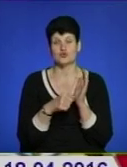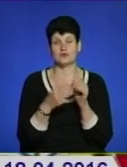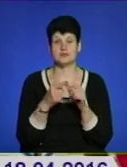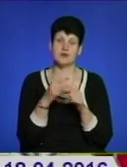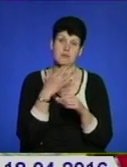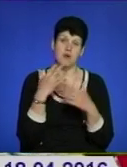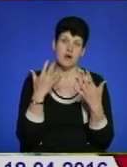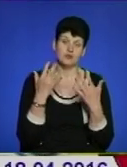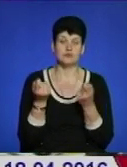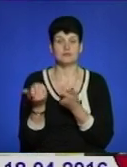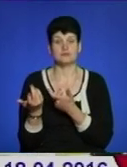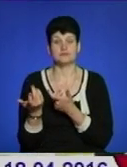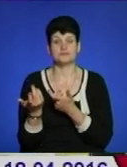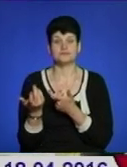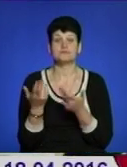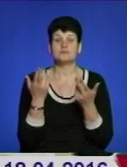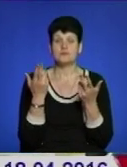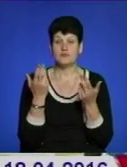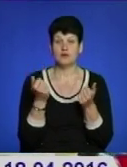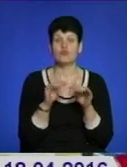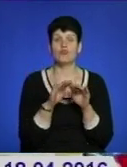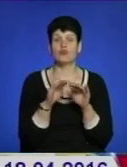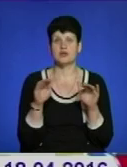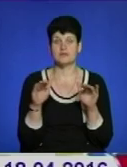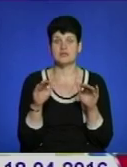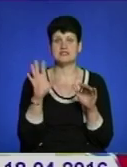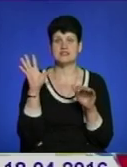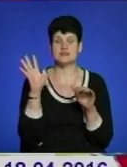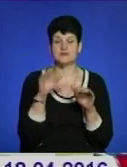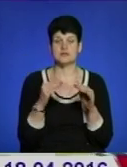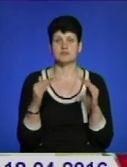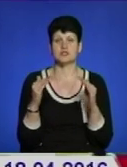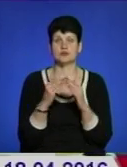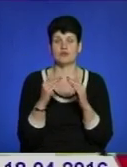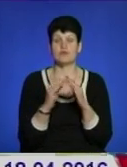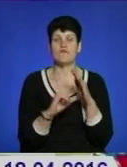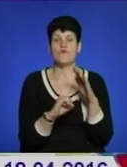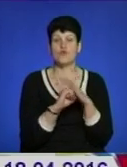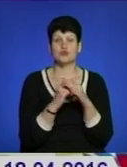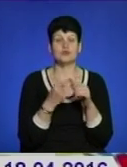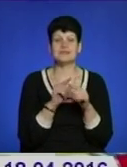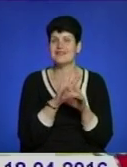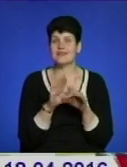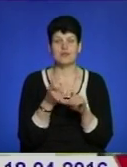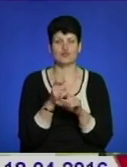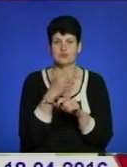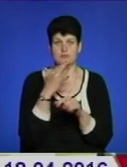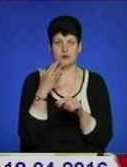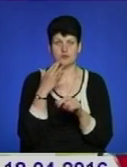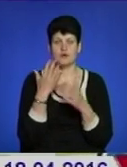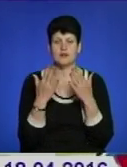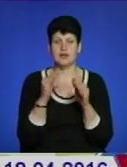чи небагато. І, звичайно, в порівнянні з усім житловим фондом це не дуже багато. Але